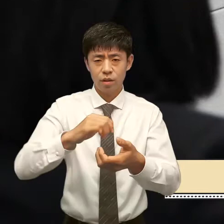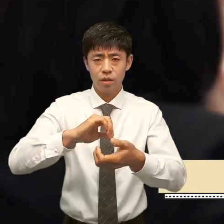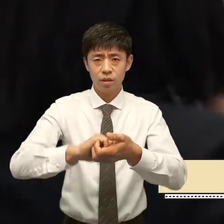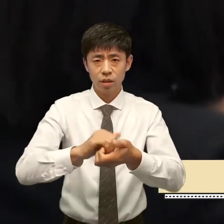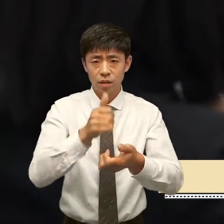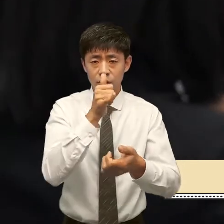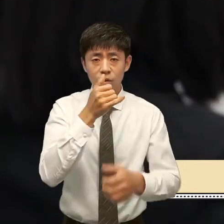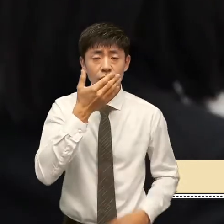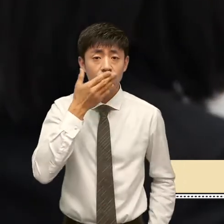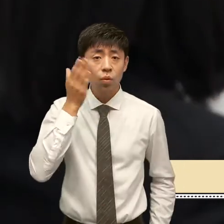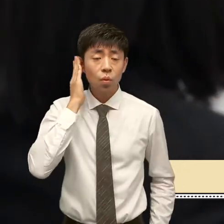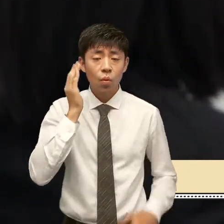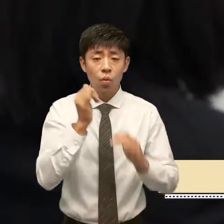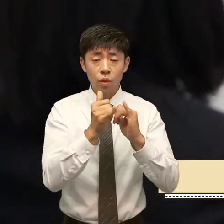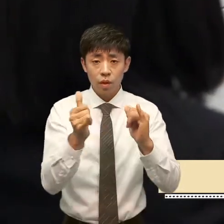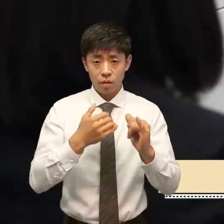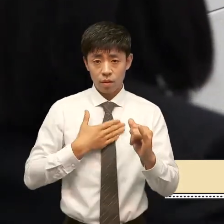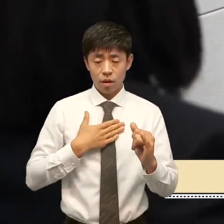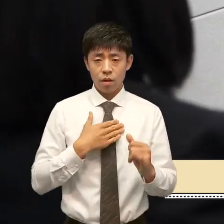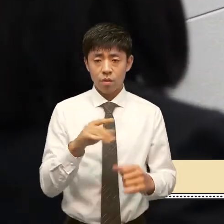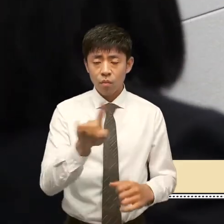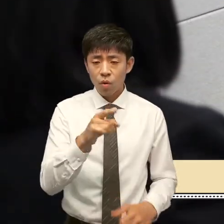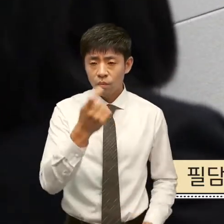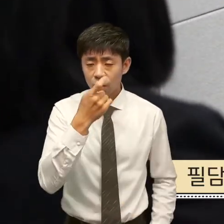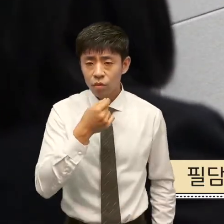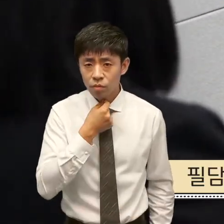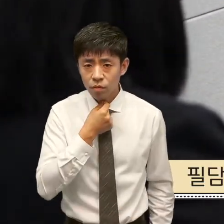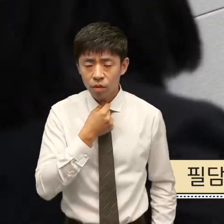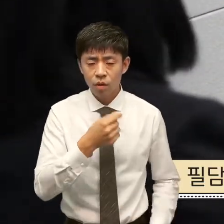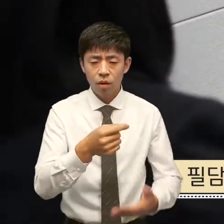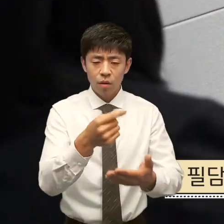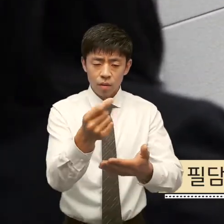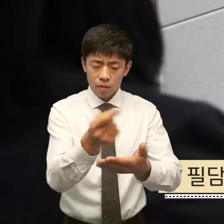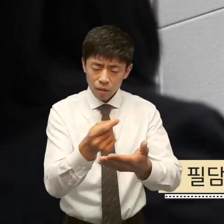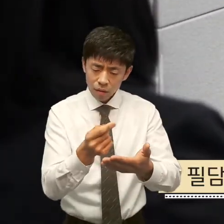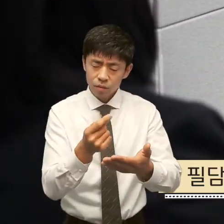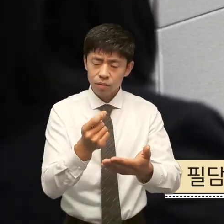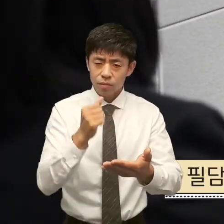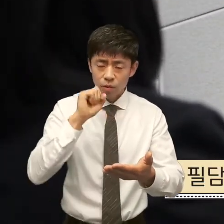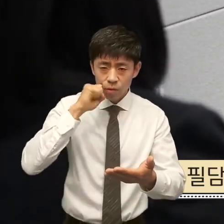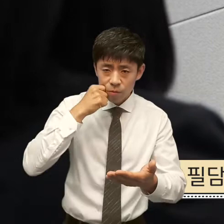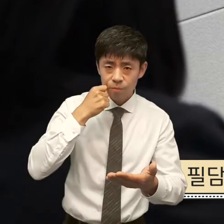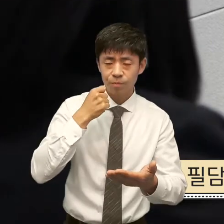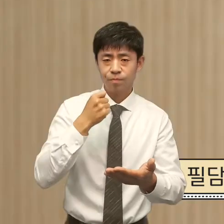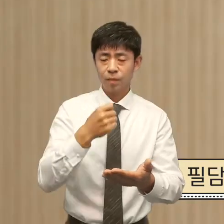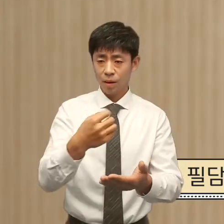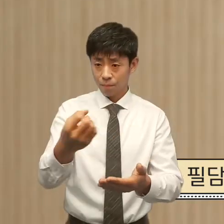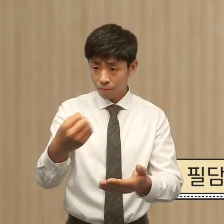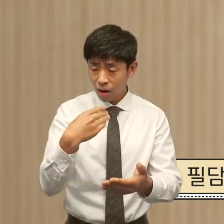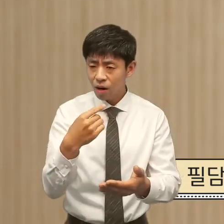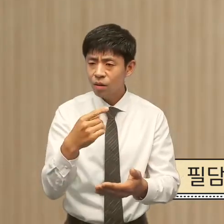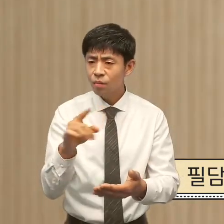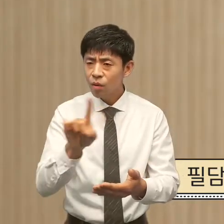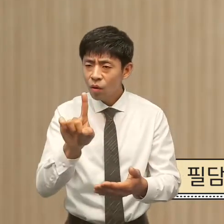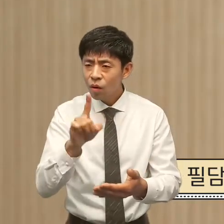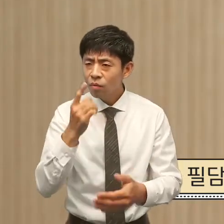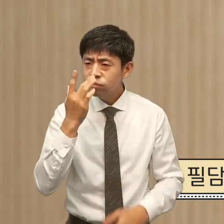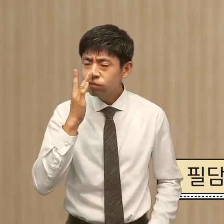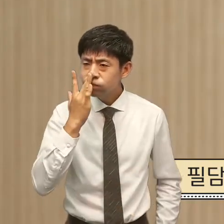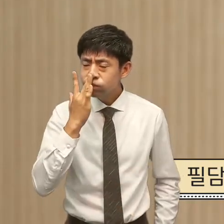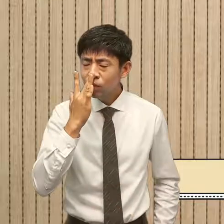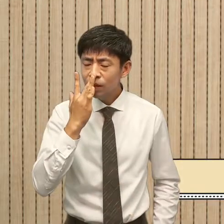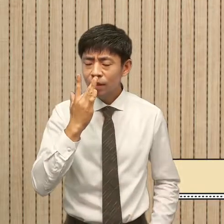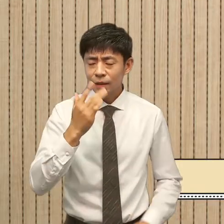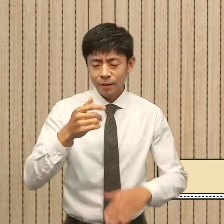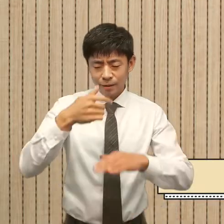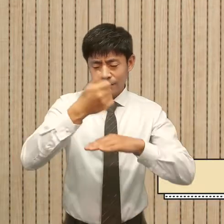있는데요. 농인분께서 어떤 거를 배우고 싶다 하지만 필담도 어렵고 그래서 말을 하면 그 내용이 전혀 알 수가